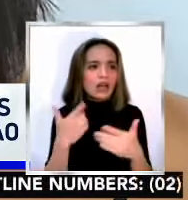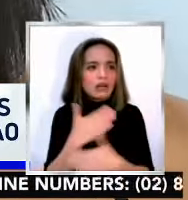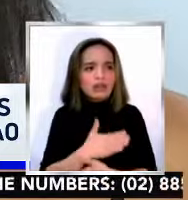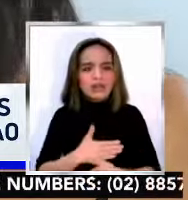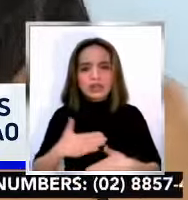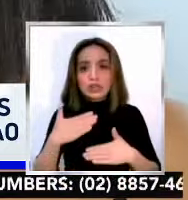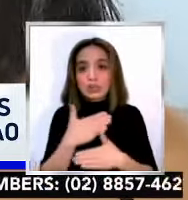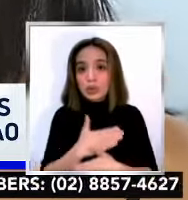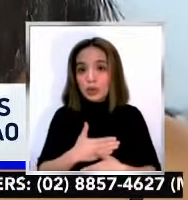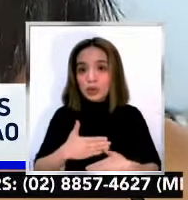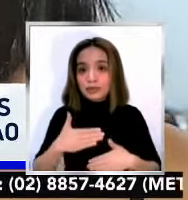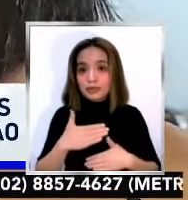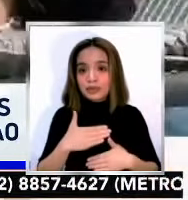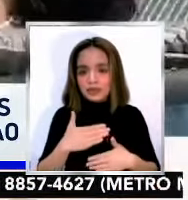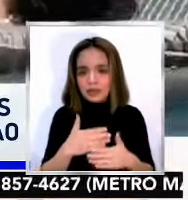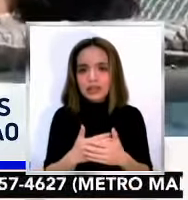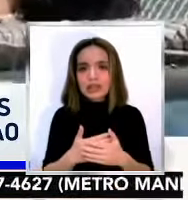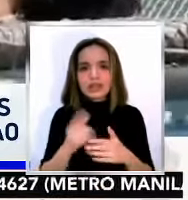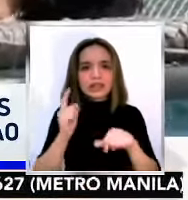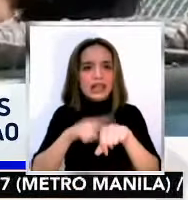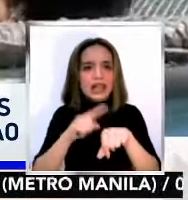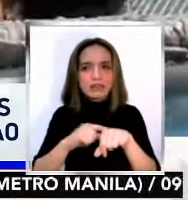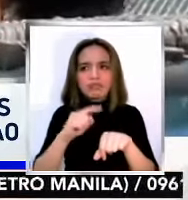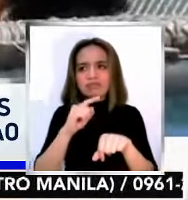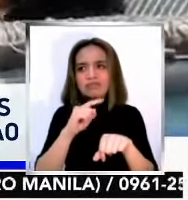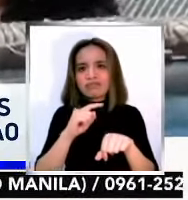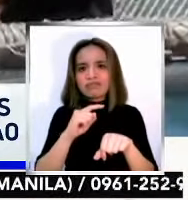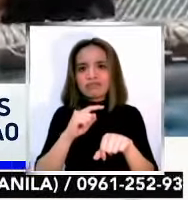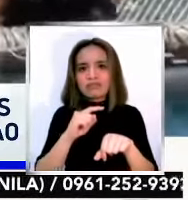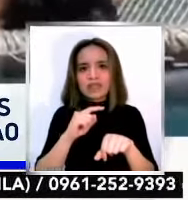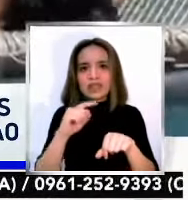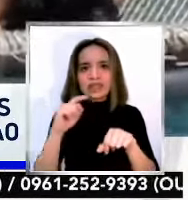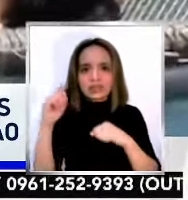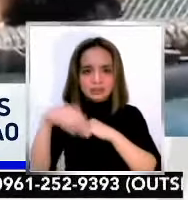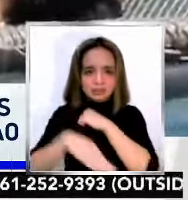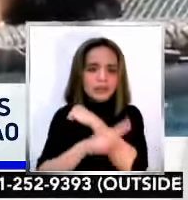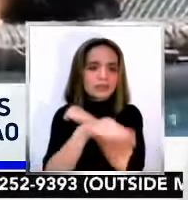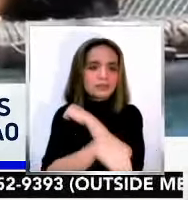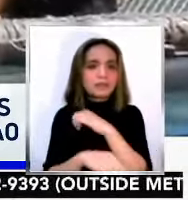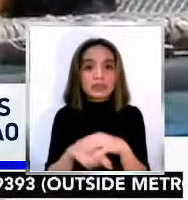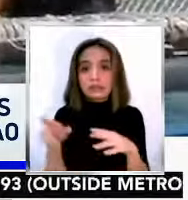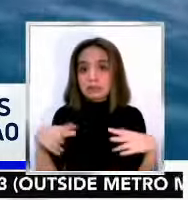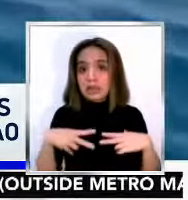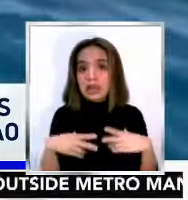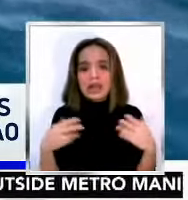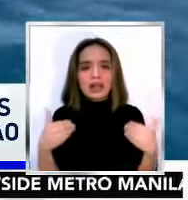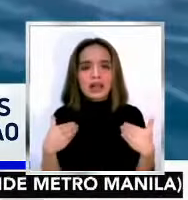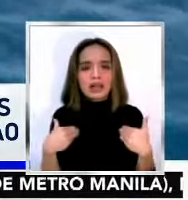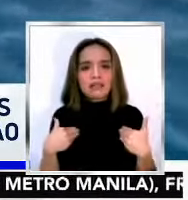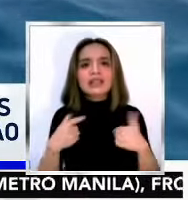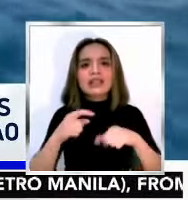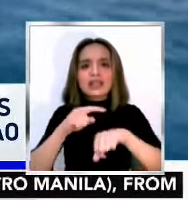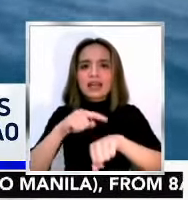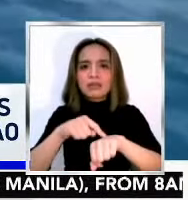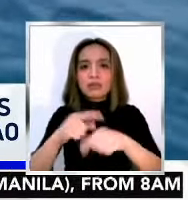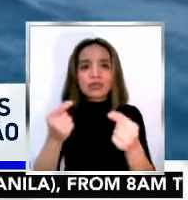my time away from the city. Sa bakasyon ni Bianca, nagkaroon daw siya ng oras para mag-isip sa maraming